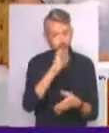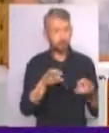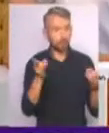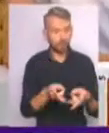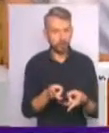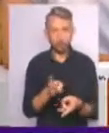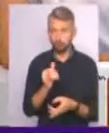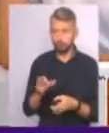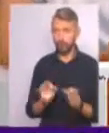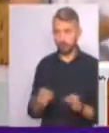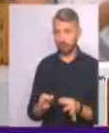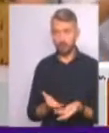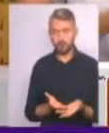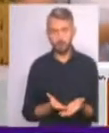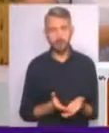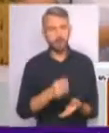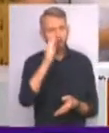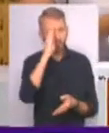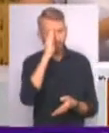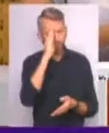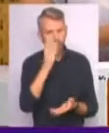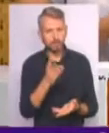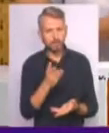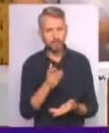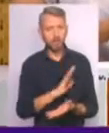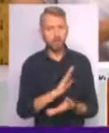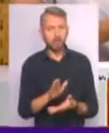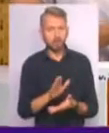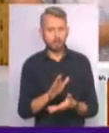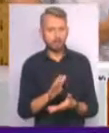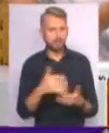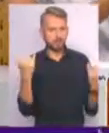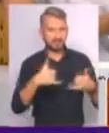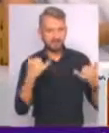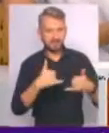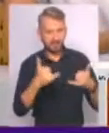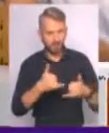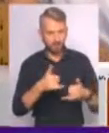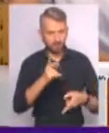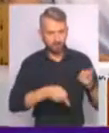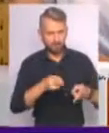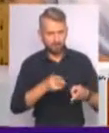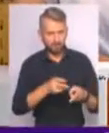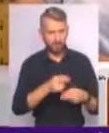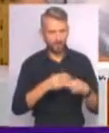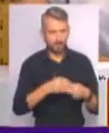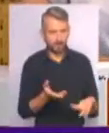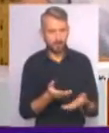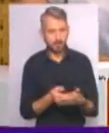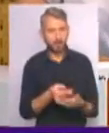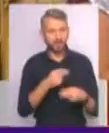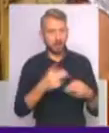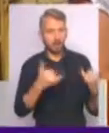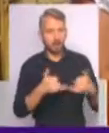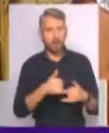Марина, ну все но правильно. Мужчина не лесоруб и не столивар в основном, да? То ну есть да. В основном мужчины сейчас тоже это